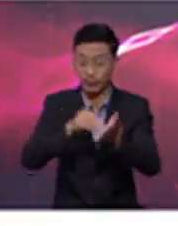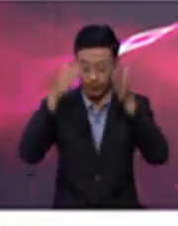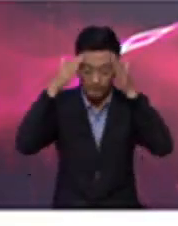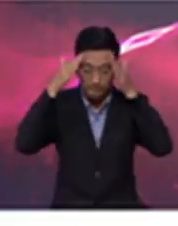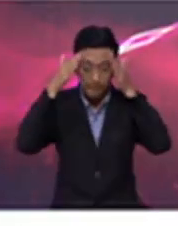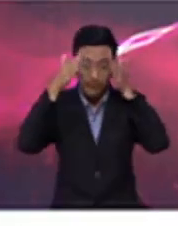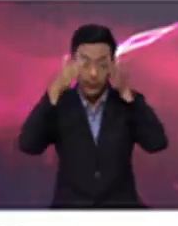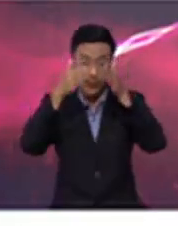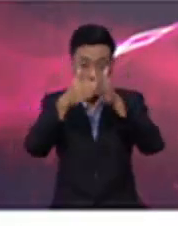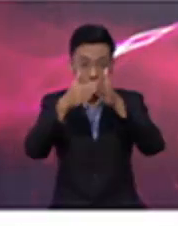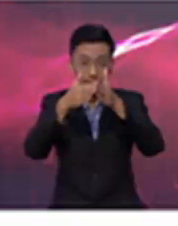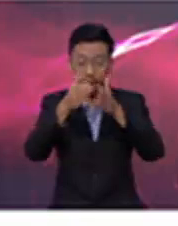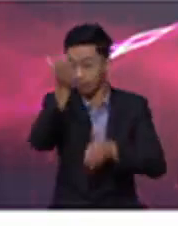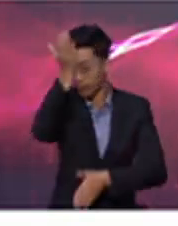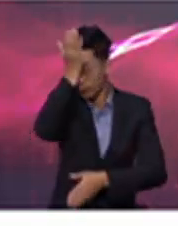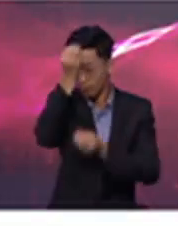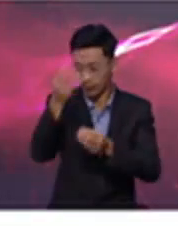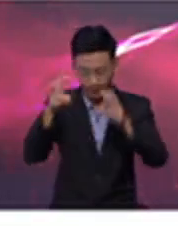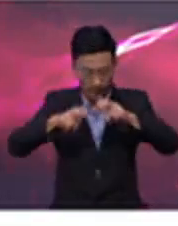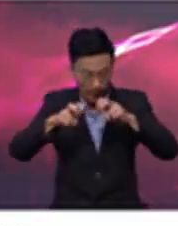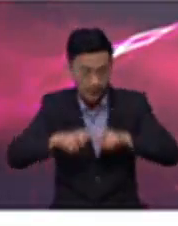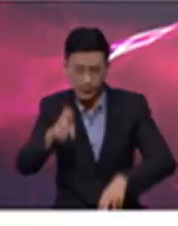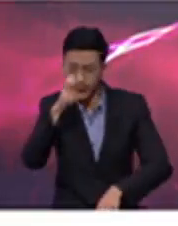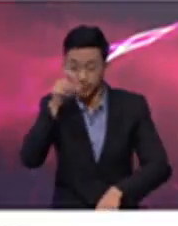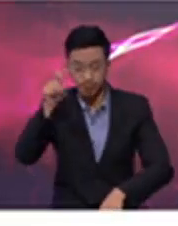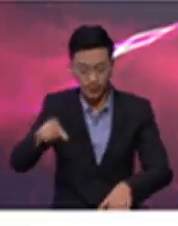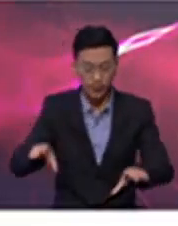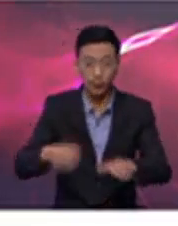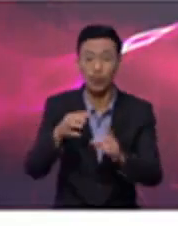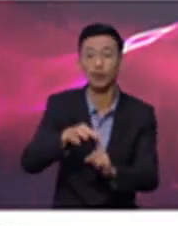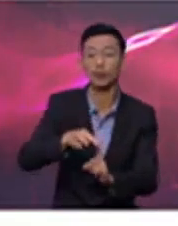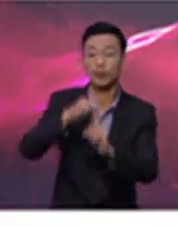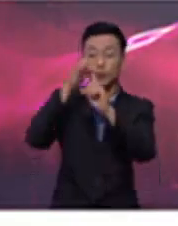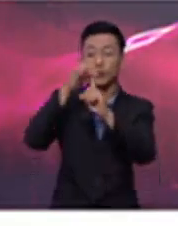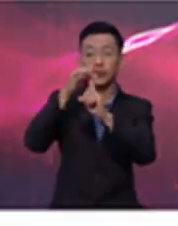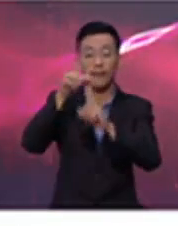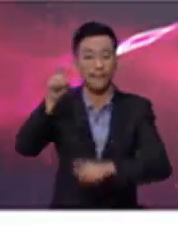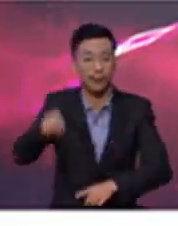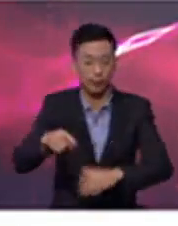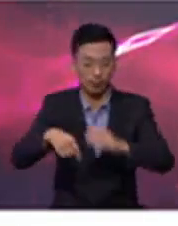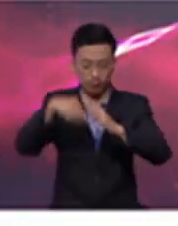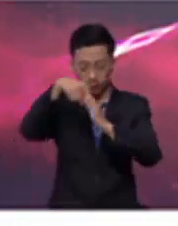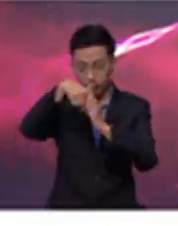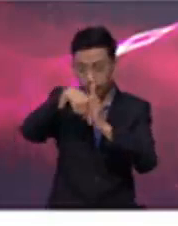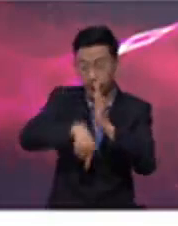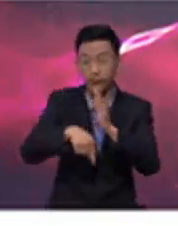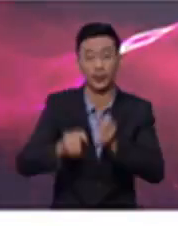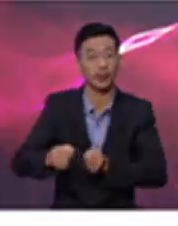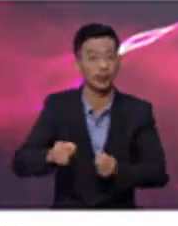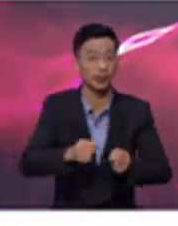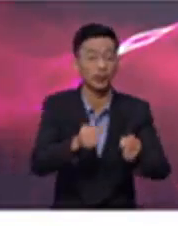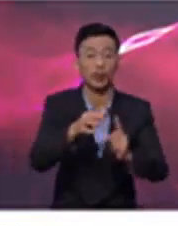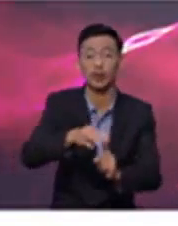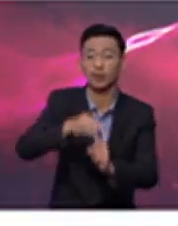dan terperinci perlu dilakukan terutamanya keperluan mendalamkan sungai di sekitar pekan Sungai lembing titahnya pelaksanaan projek